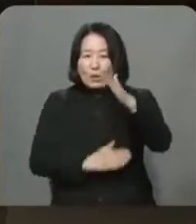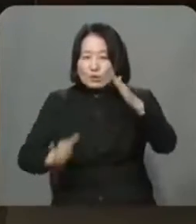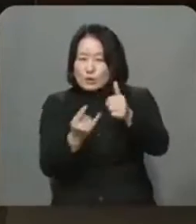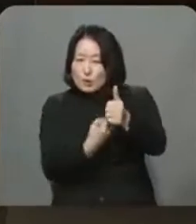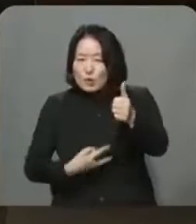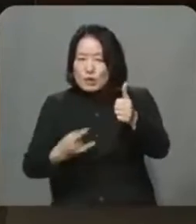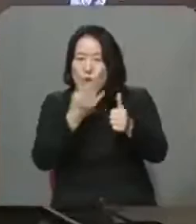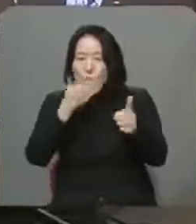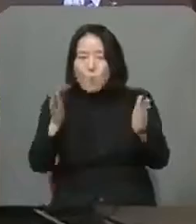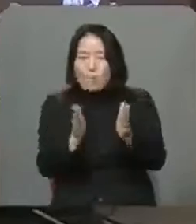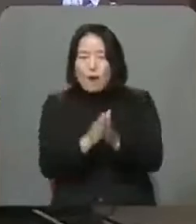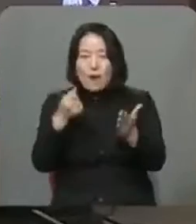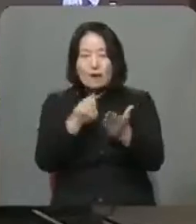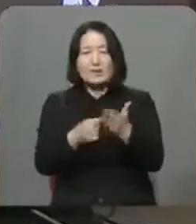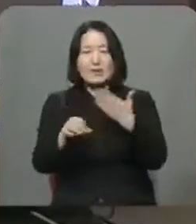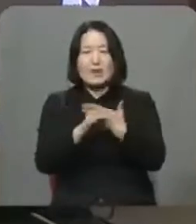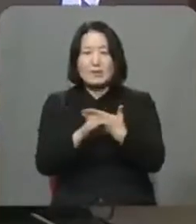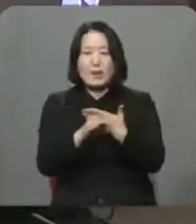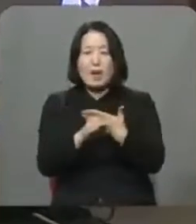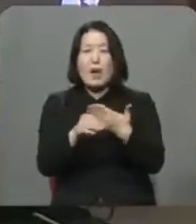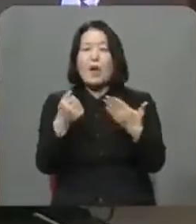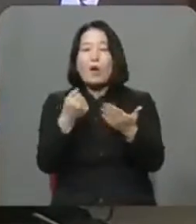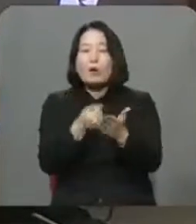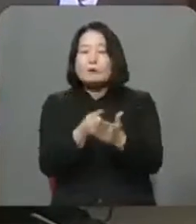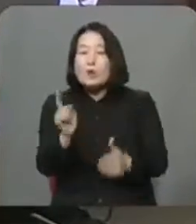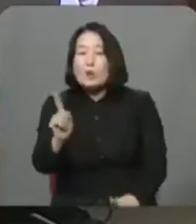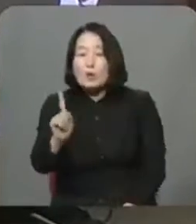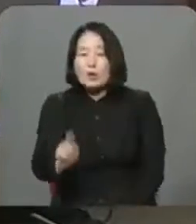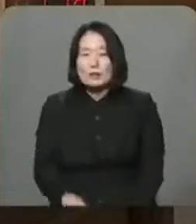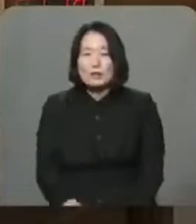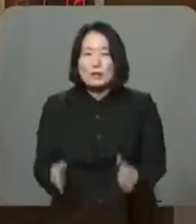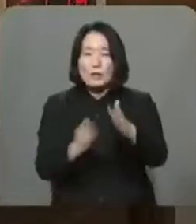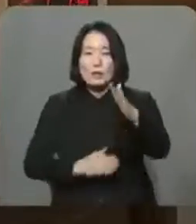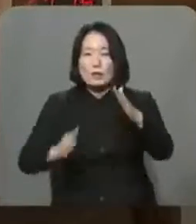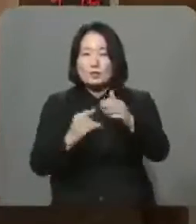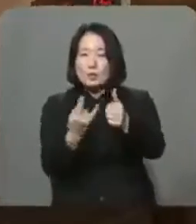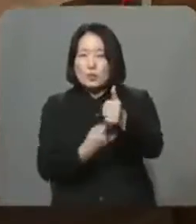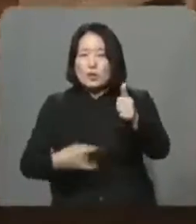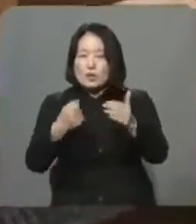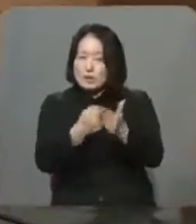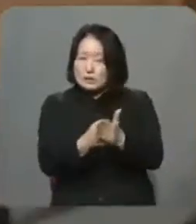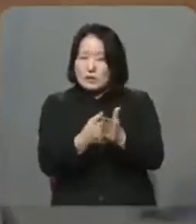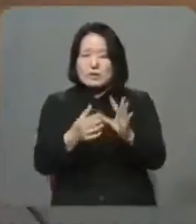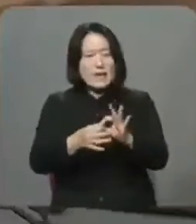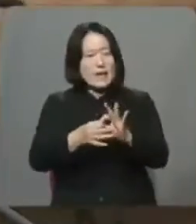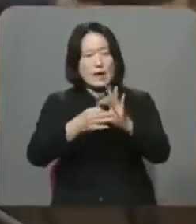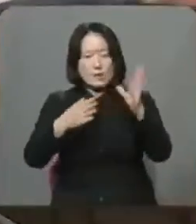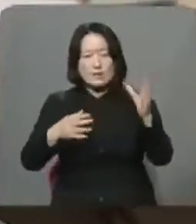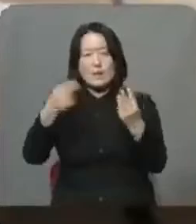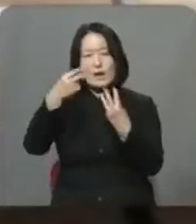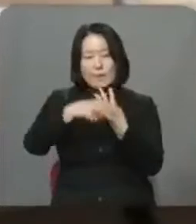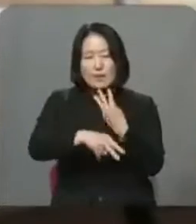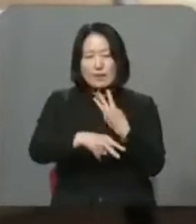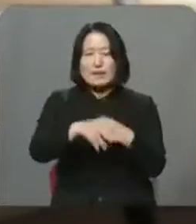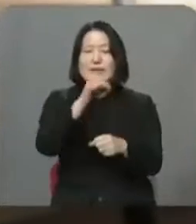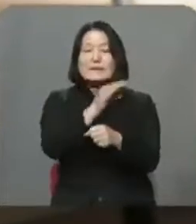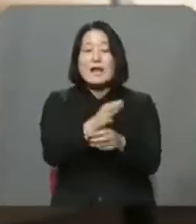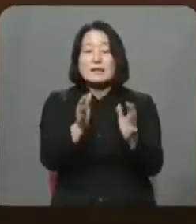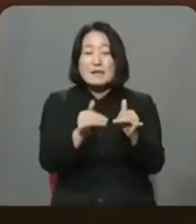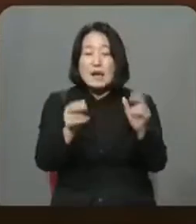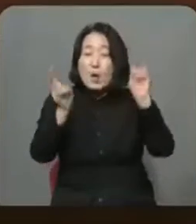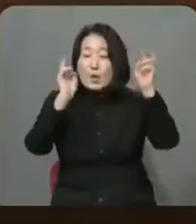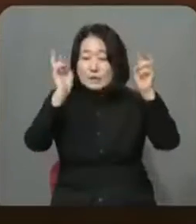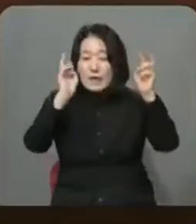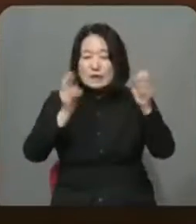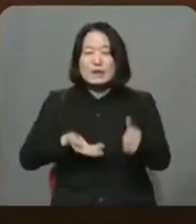공정거래위원회가 담합으로 결론내면 어떻게 할지 따졌습니다. 이에 대해 공정위에서 어떤 결정이 나오든 알펜시아는 낙찰자에게 넘어갈 것이라는